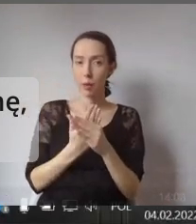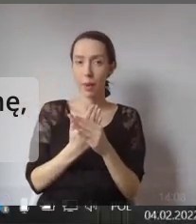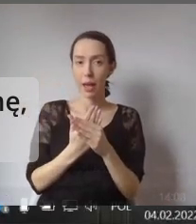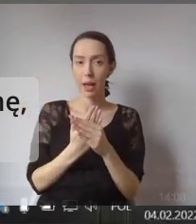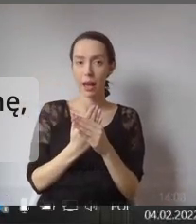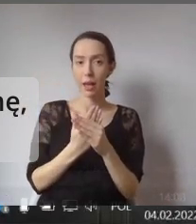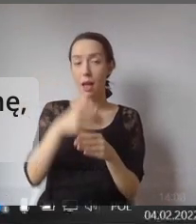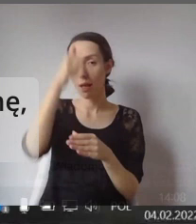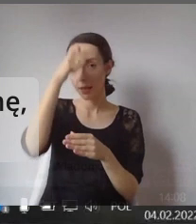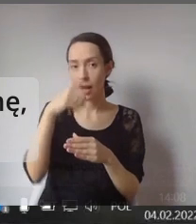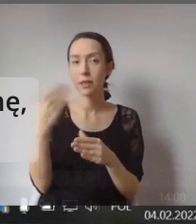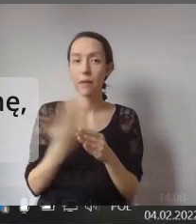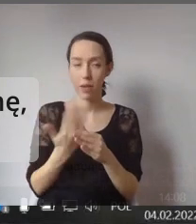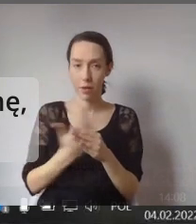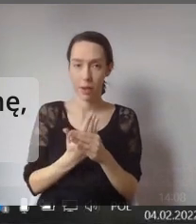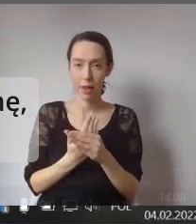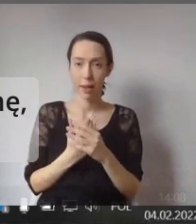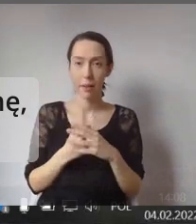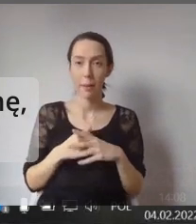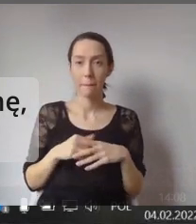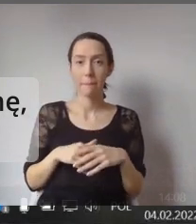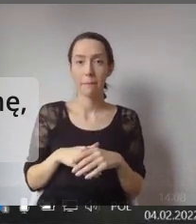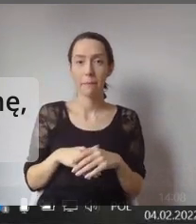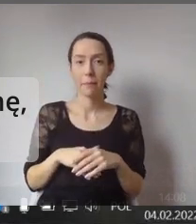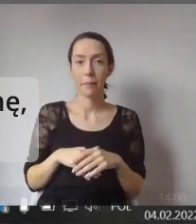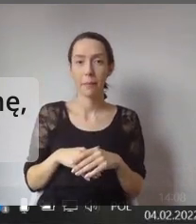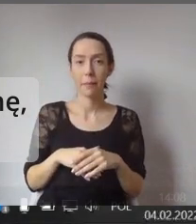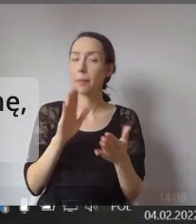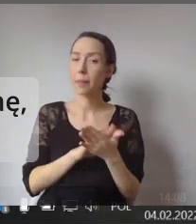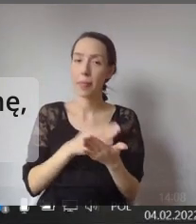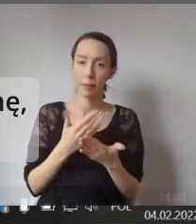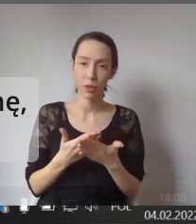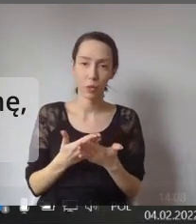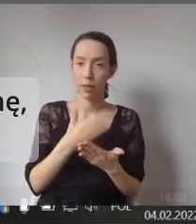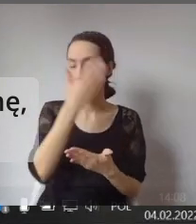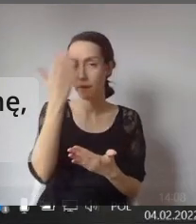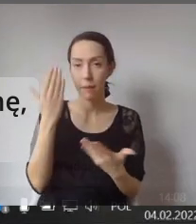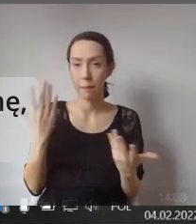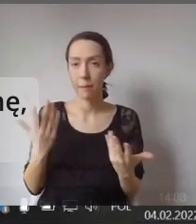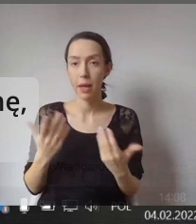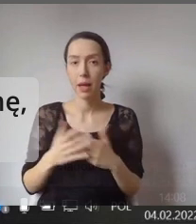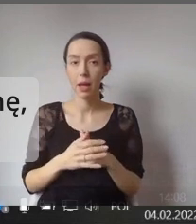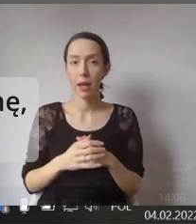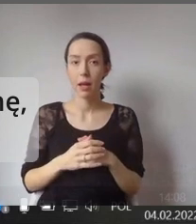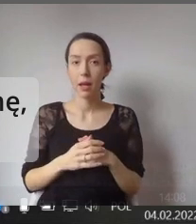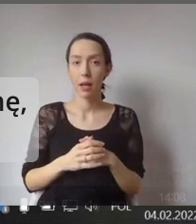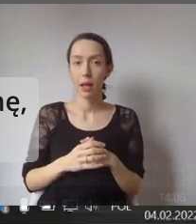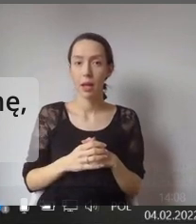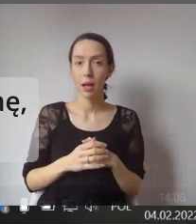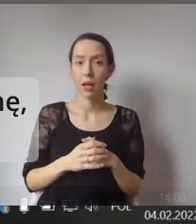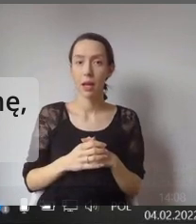stanowisko, nazwa firmy, no, na przykład, nie wiem, to powiedzmy